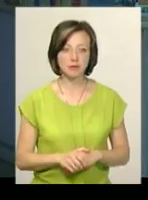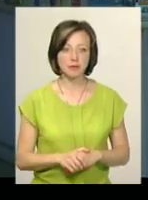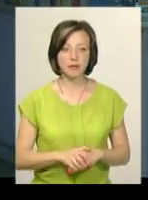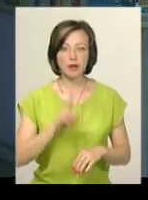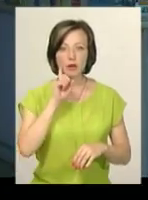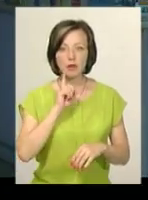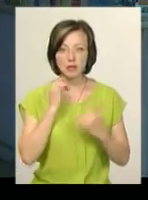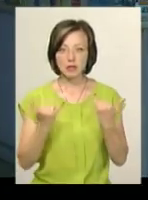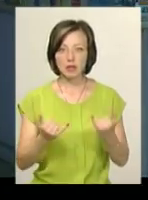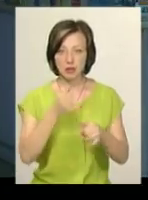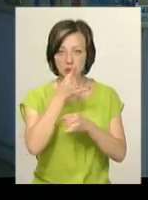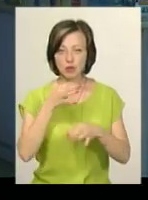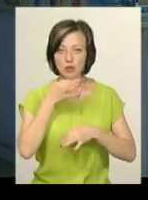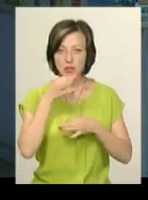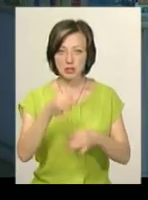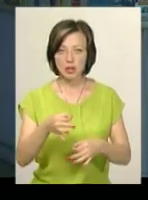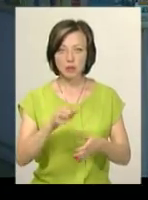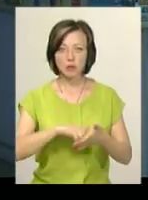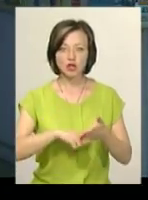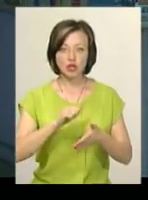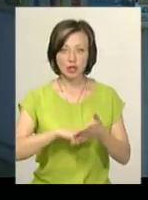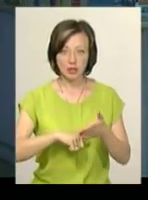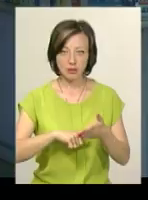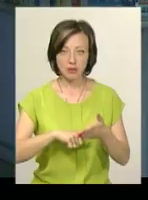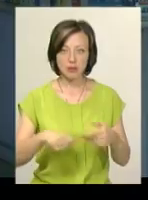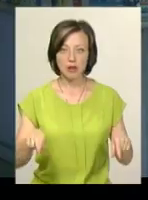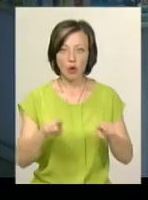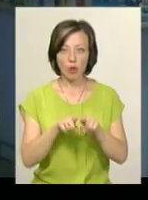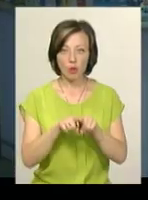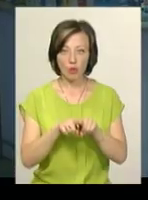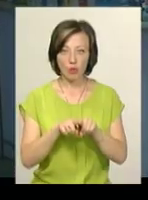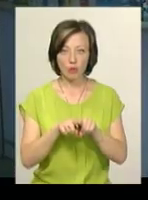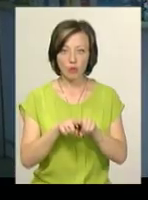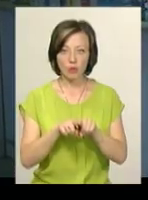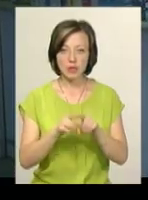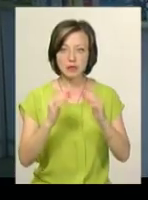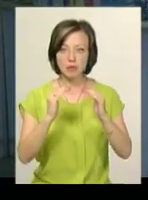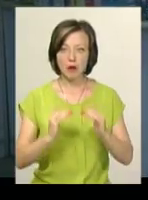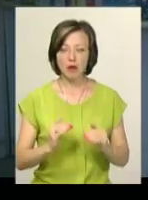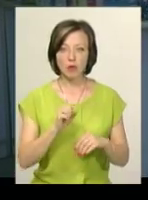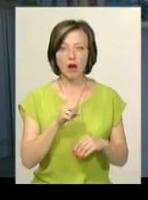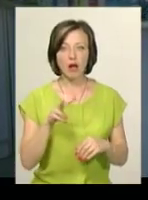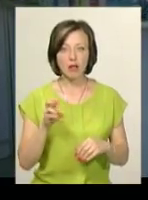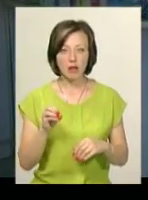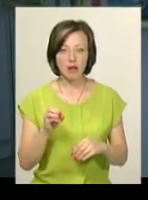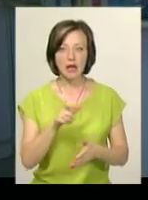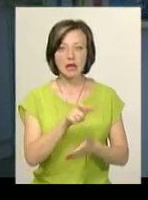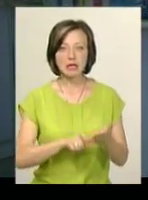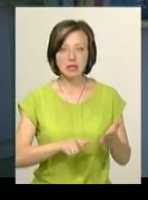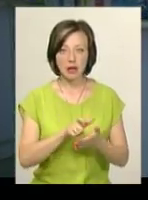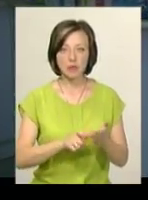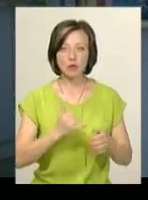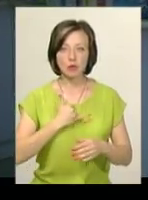Поки наразі я не можу сказати причини такого спаду, але рецептів в